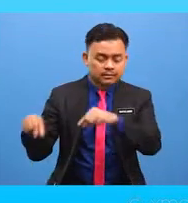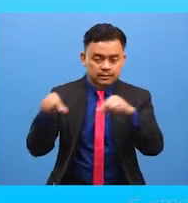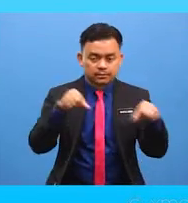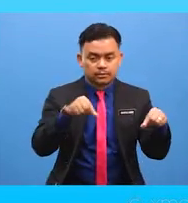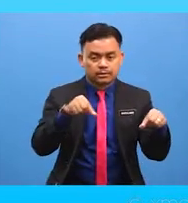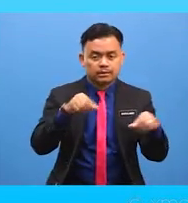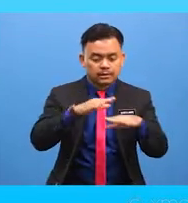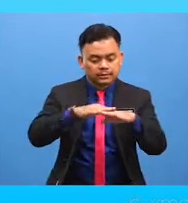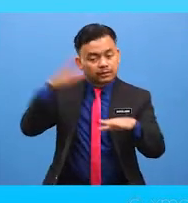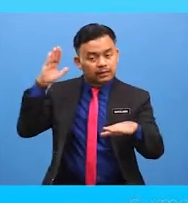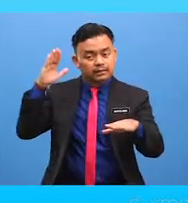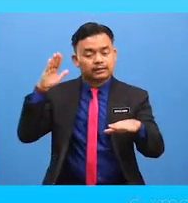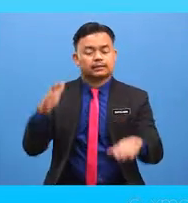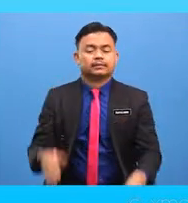adalah